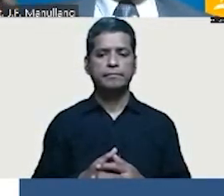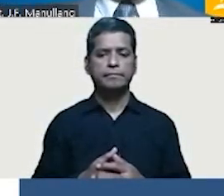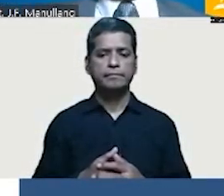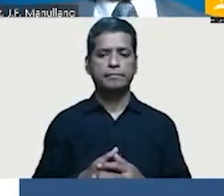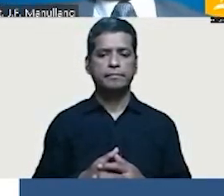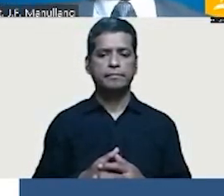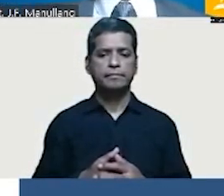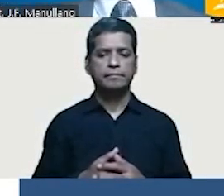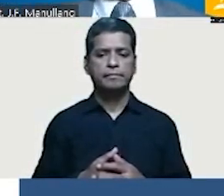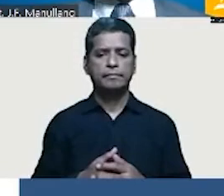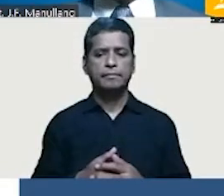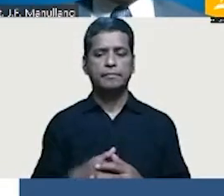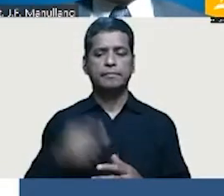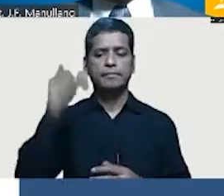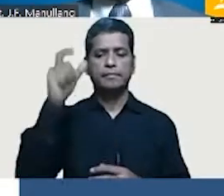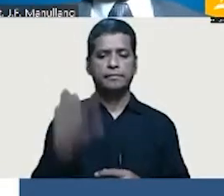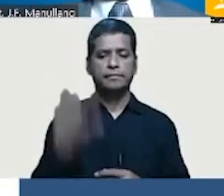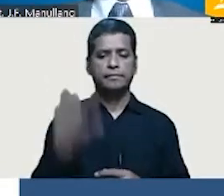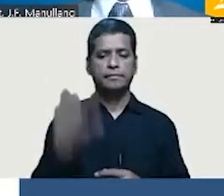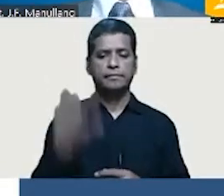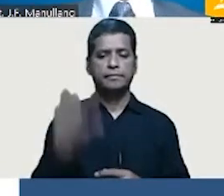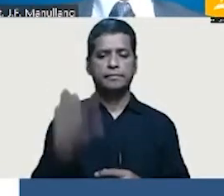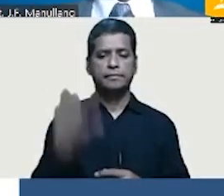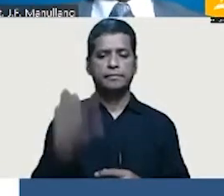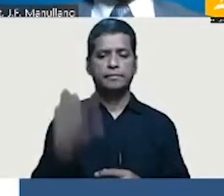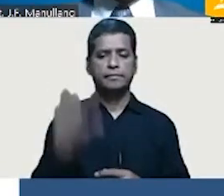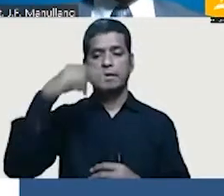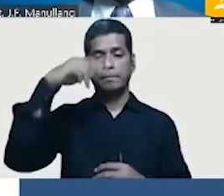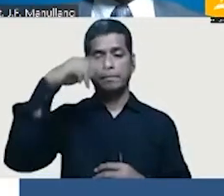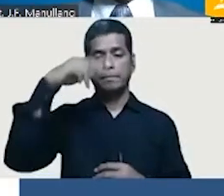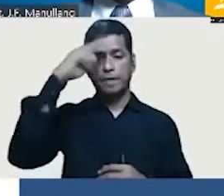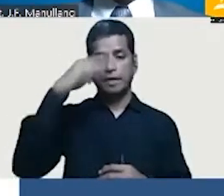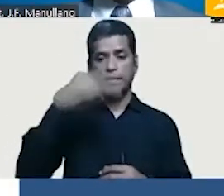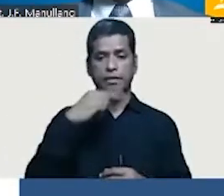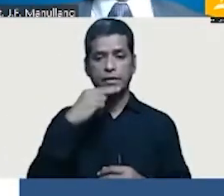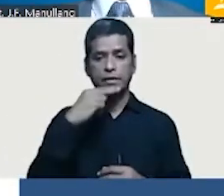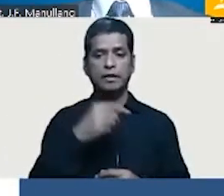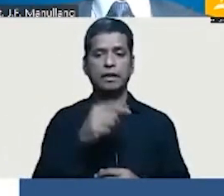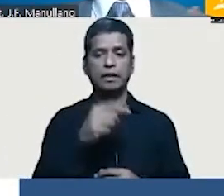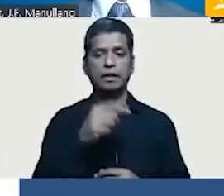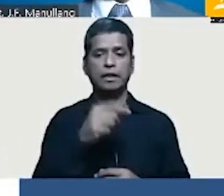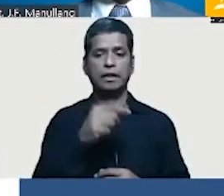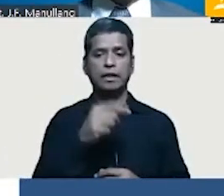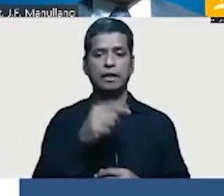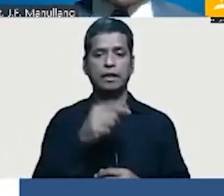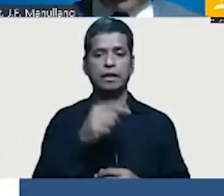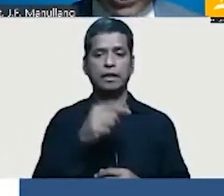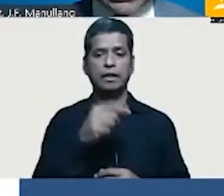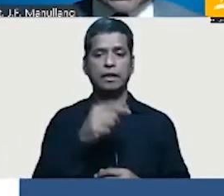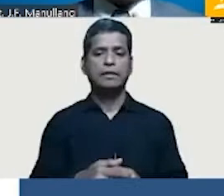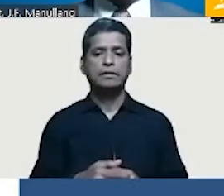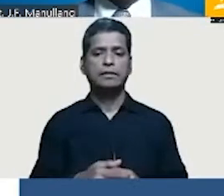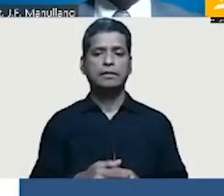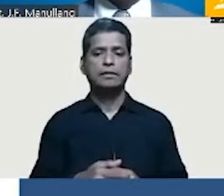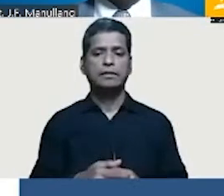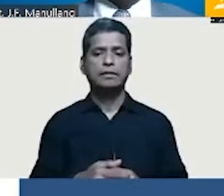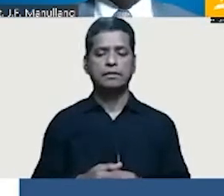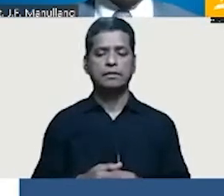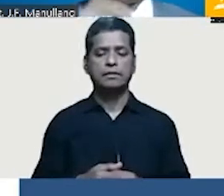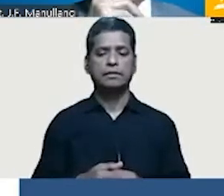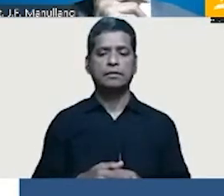seseorang nabi yang mengaku Nabi SAW kata-katanya itu kabarnya itu tidak selaras dengan kitab suci Star